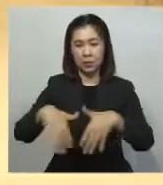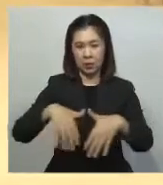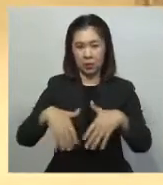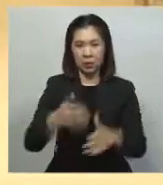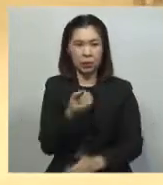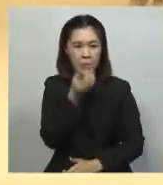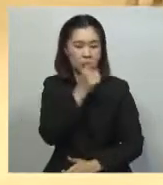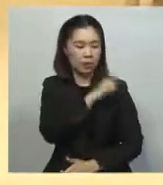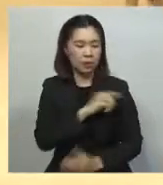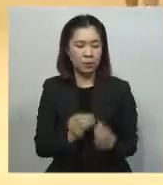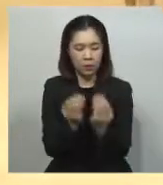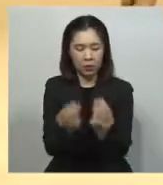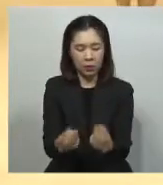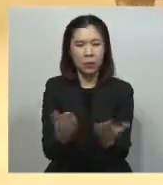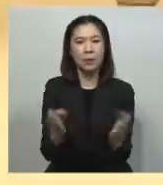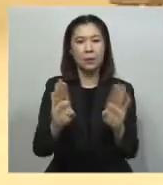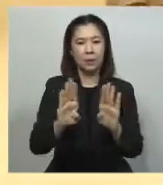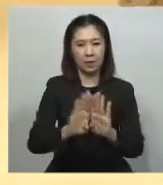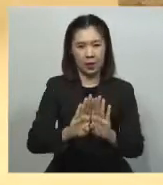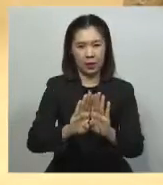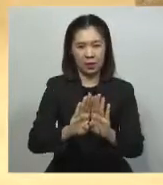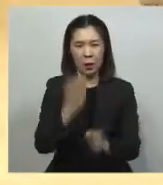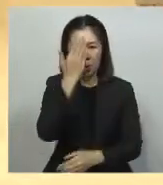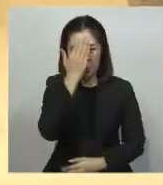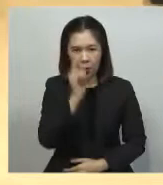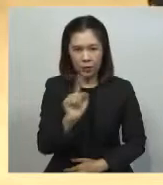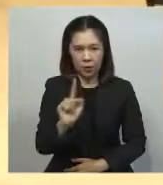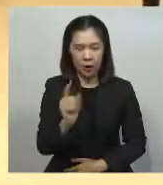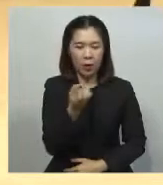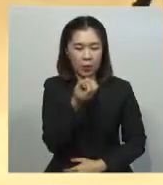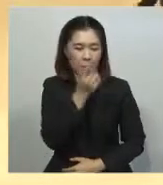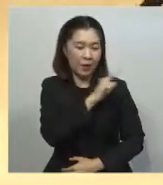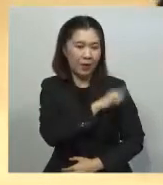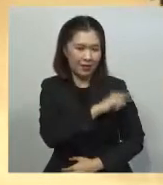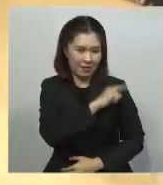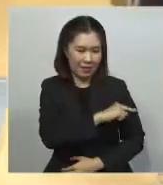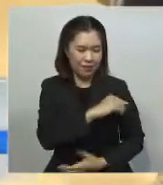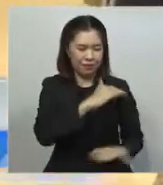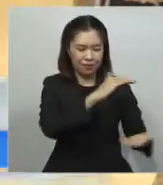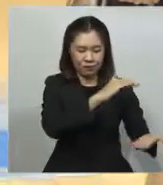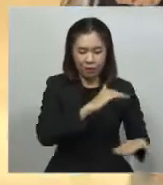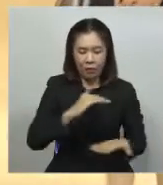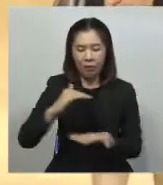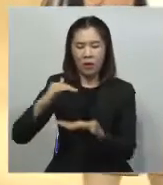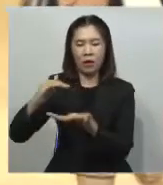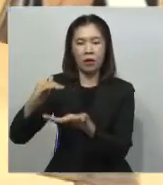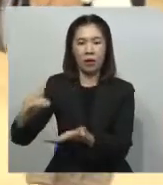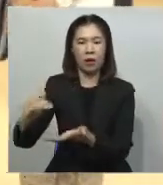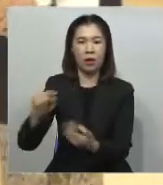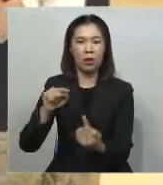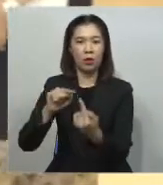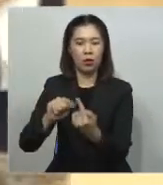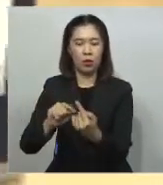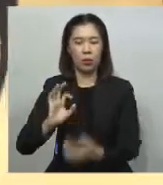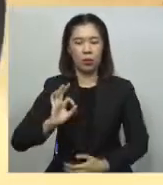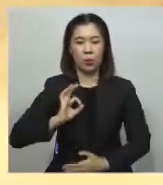างดอกไม้จันทร์แล้วค่ะเนื่องจากดอกไม้จันทร์ทั้งหมดนะคะจะถูกส่งไปยังชาปนสถานชั่วคราวบริเวณพุทธมณฑลอี